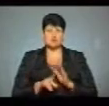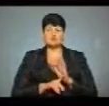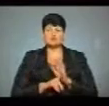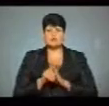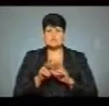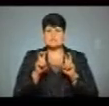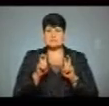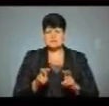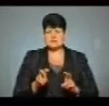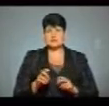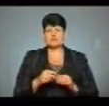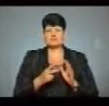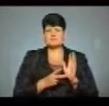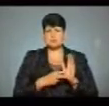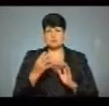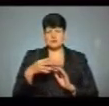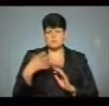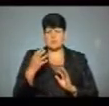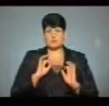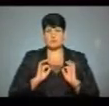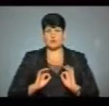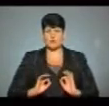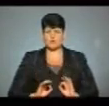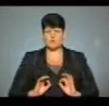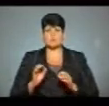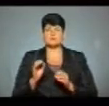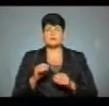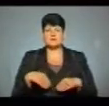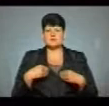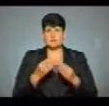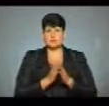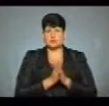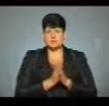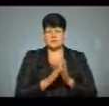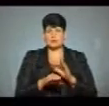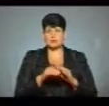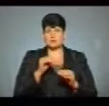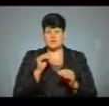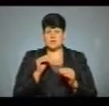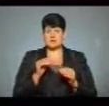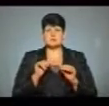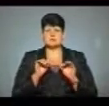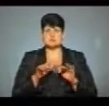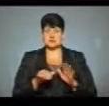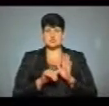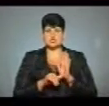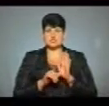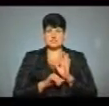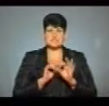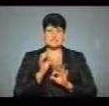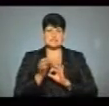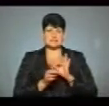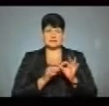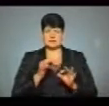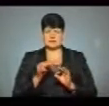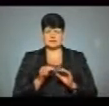о 17:45. Прокурор Святослав Бемев'ят подав клопотання про обрання міри запобіжного заходу 60 діб тримання